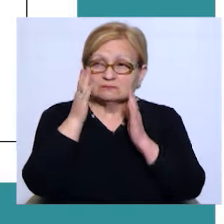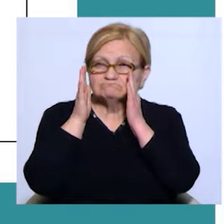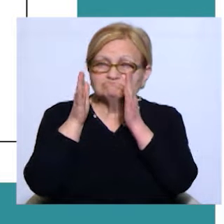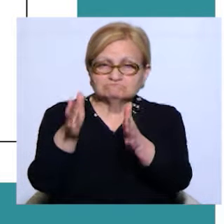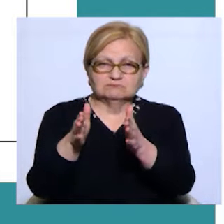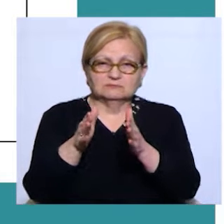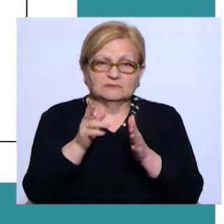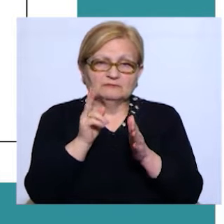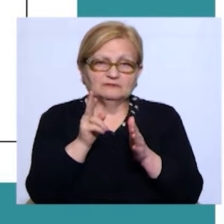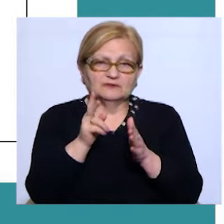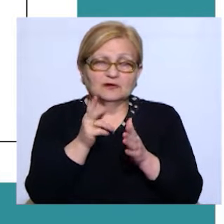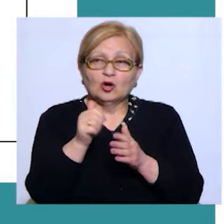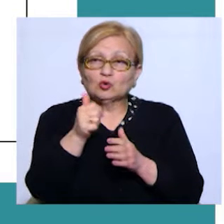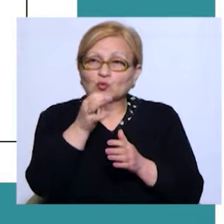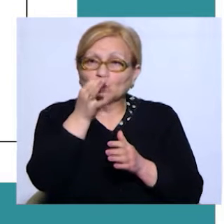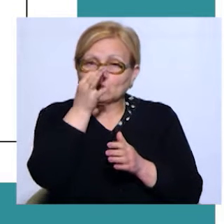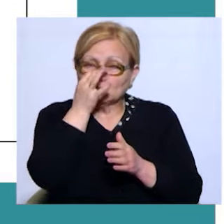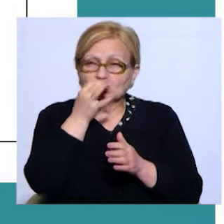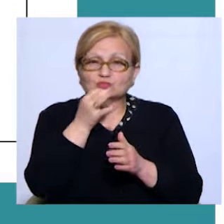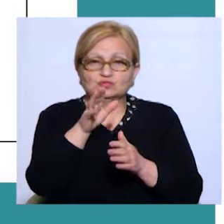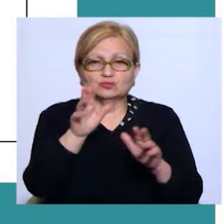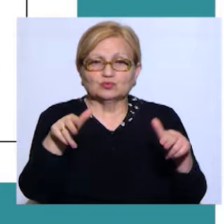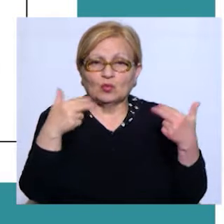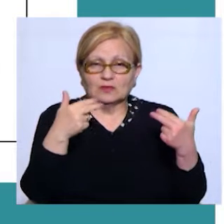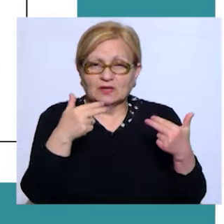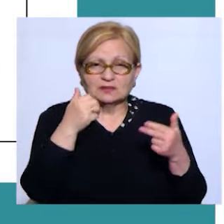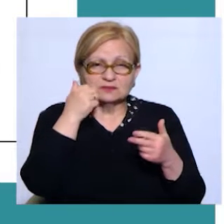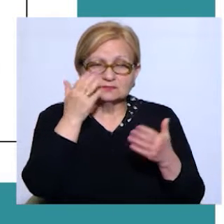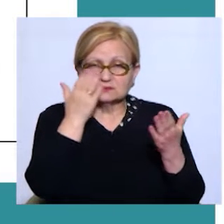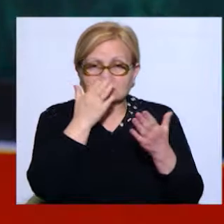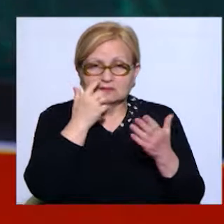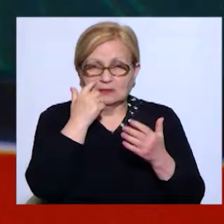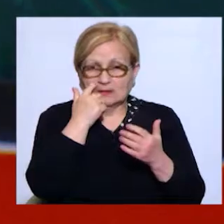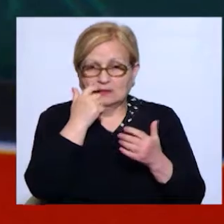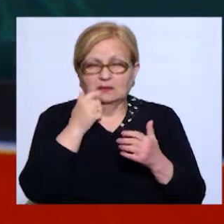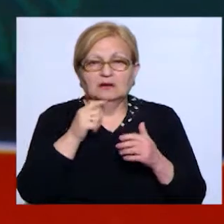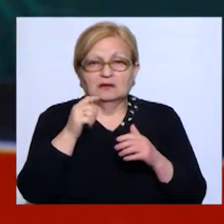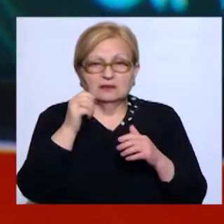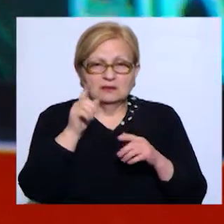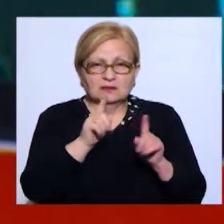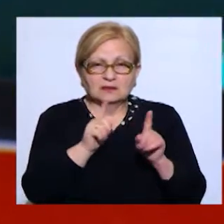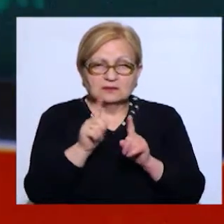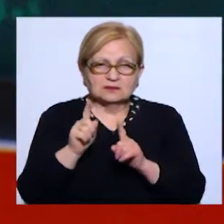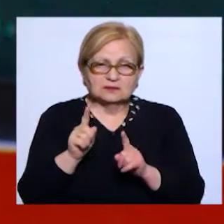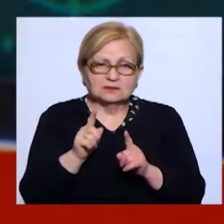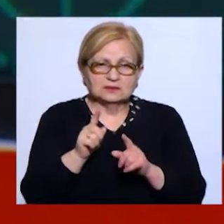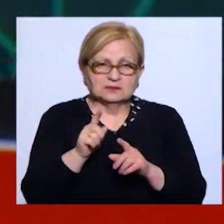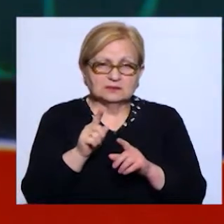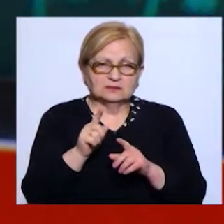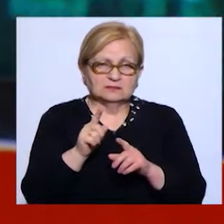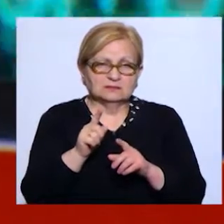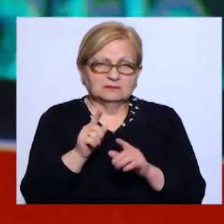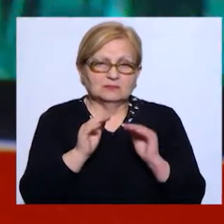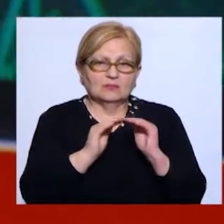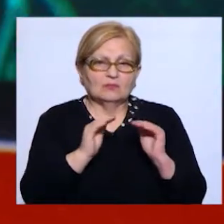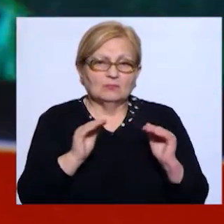გამოვკითხოთ. აი მაგალითად, რომ ვკითხოთ, როგორ მოგწონთ ონლაინ სწავლება? ბებიებს არ სწავლობენ ონლაინ არაფერს, ხო? ანუ რაღაცა კონკრეტულ